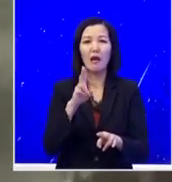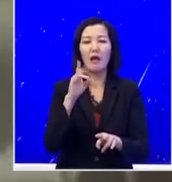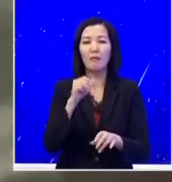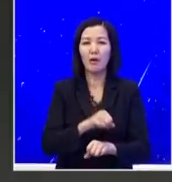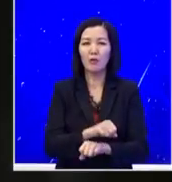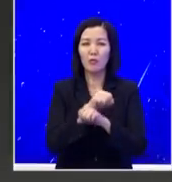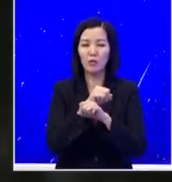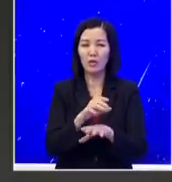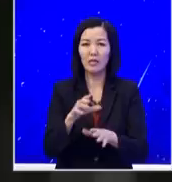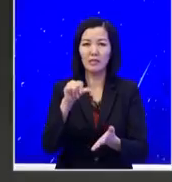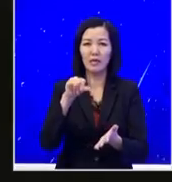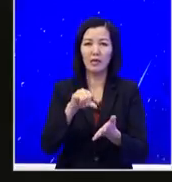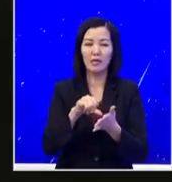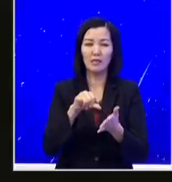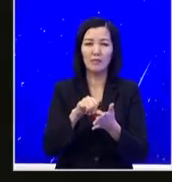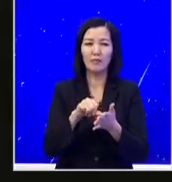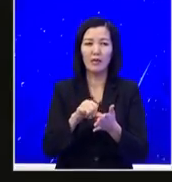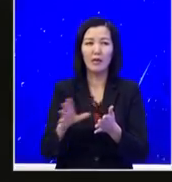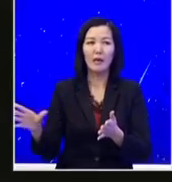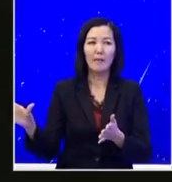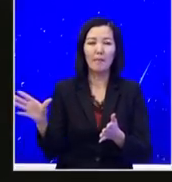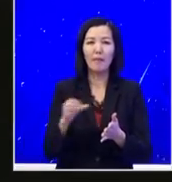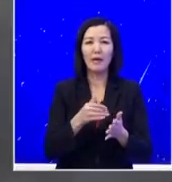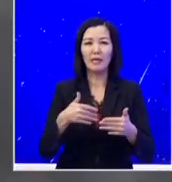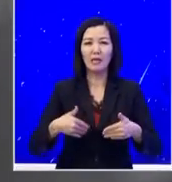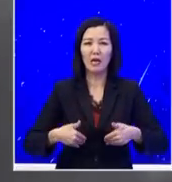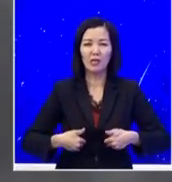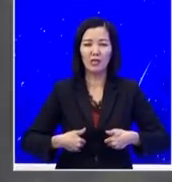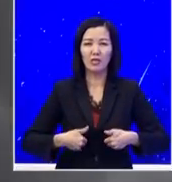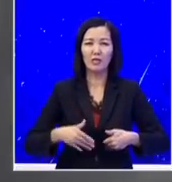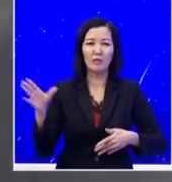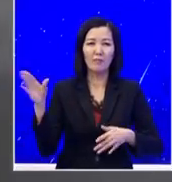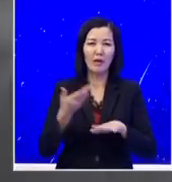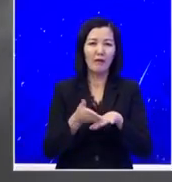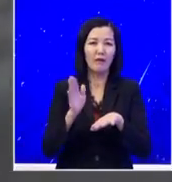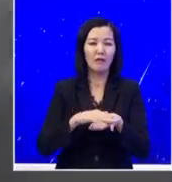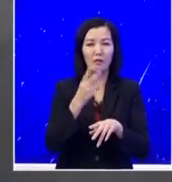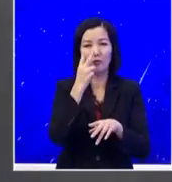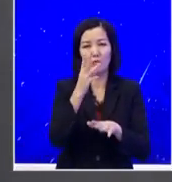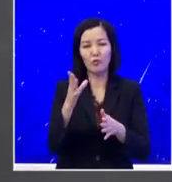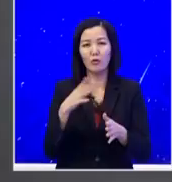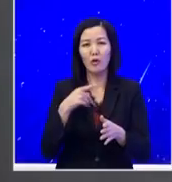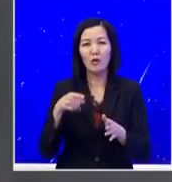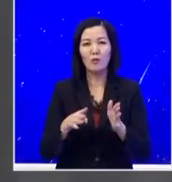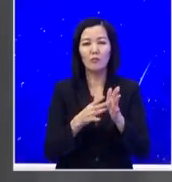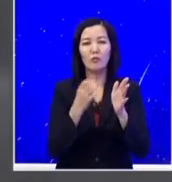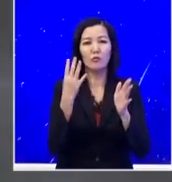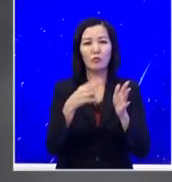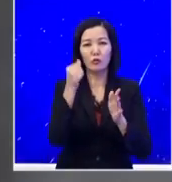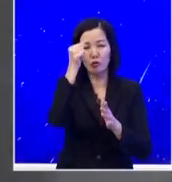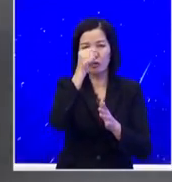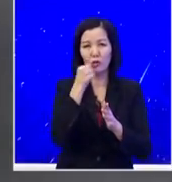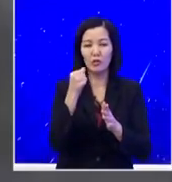сілтеу болмасын, аша тұяқ қалмасын атанған заман қиыншылықтарын көріп өскен. 1930 жылдарда